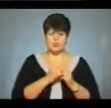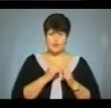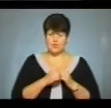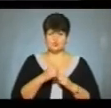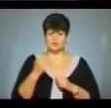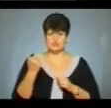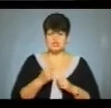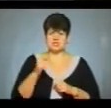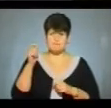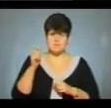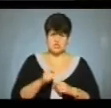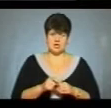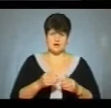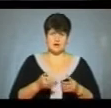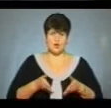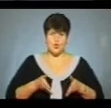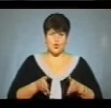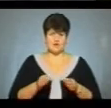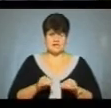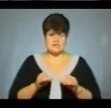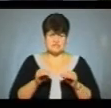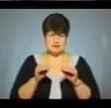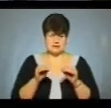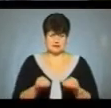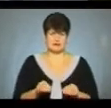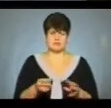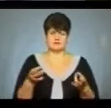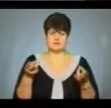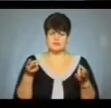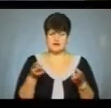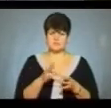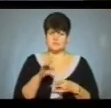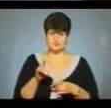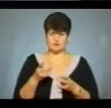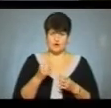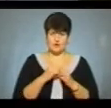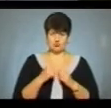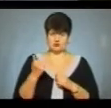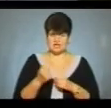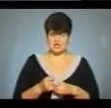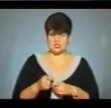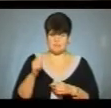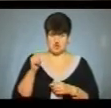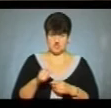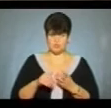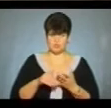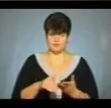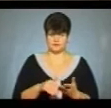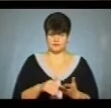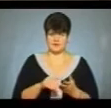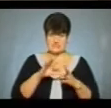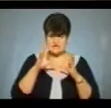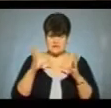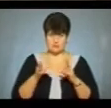тижня приїжджали, ну, городи садили, які треба було робити. Та кожного тижня приїжджали, тут допомагали. Загалом